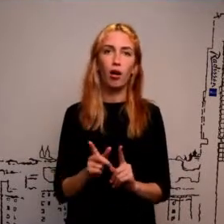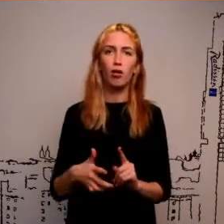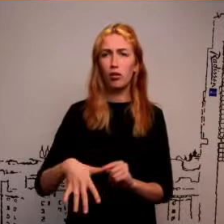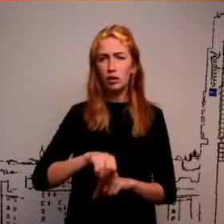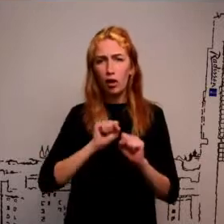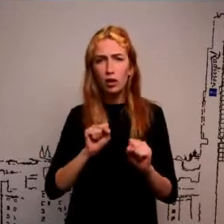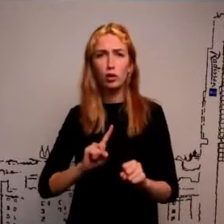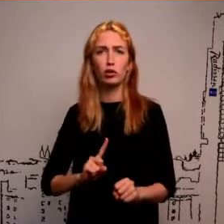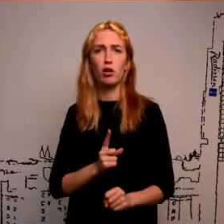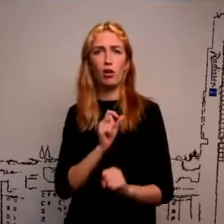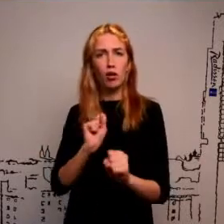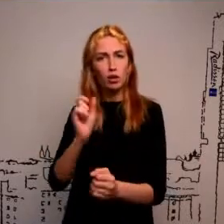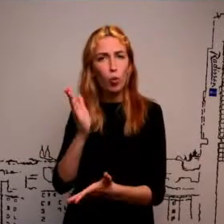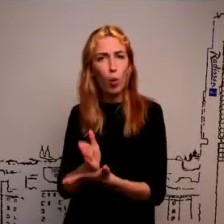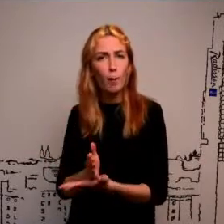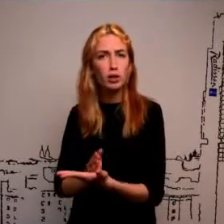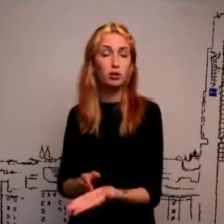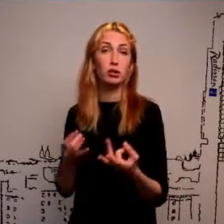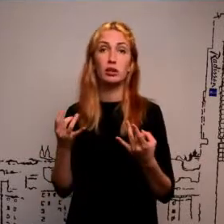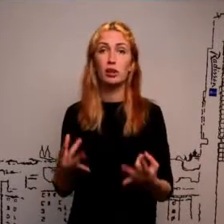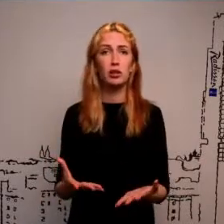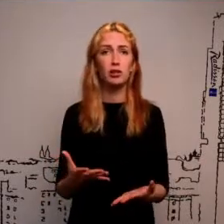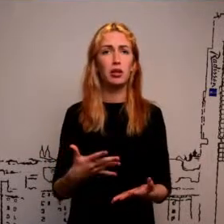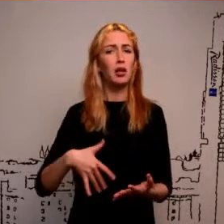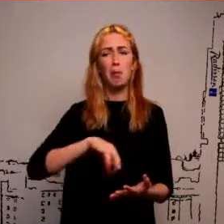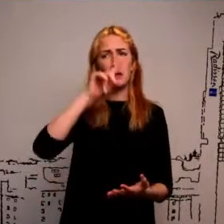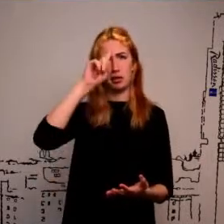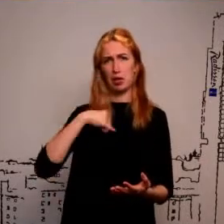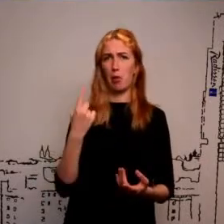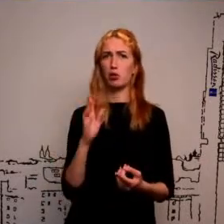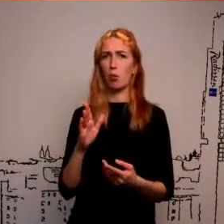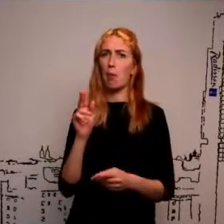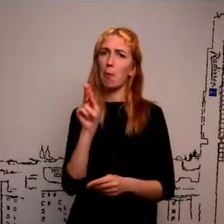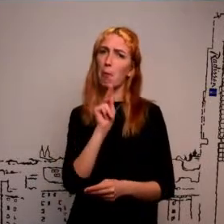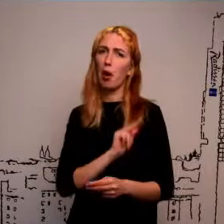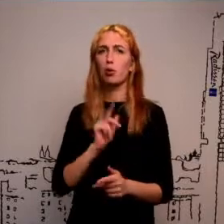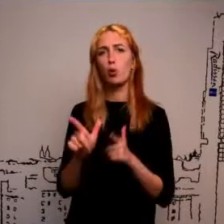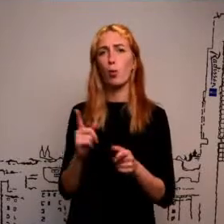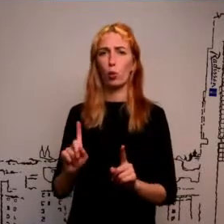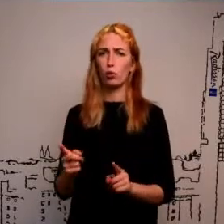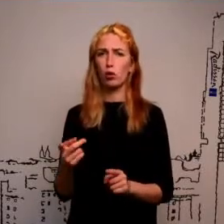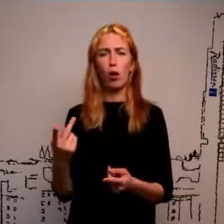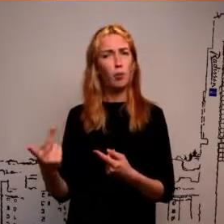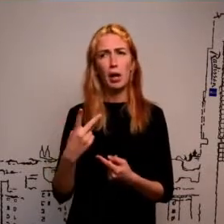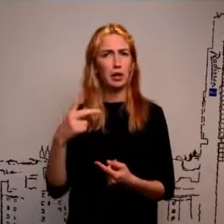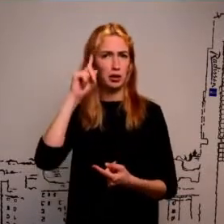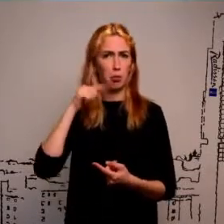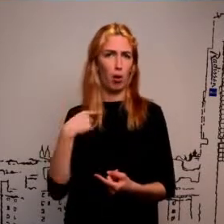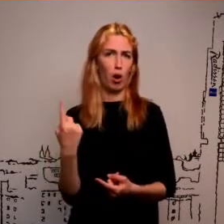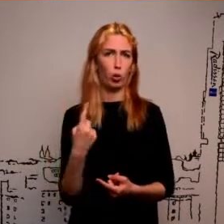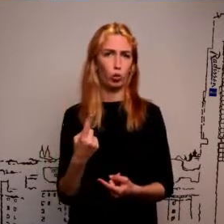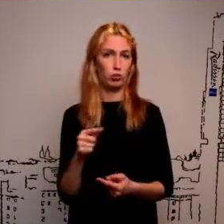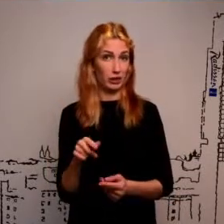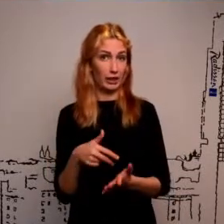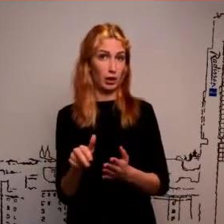garantiid, sotsiaalsed garantiid on olemas, lihtsalt meie ainult teame, mis su tegelik palk on. Kuidas sellisel hetkel tuleks